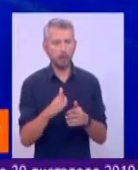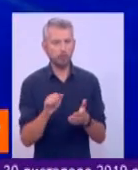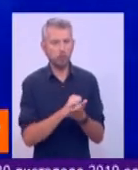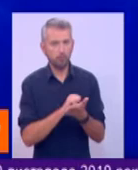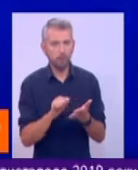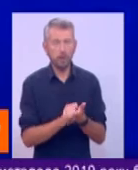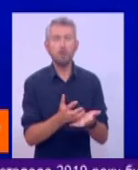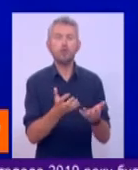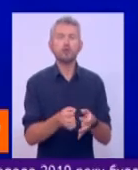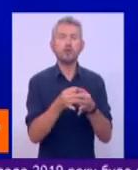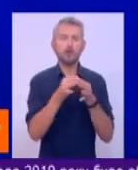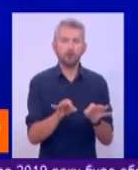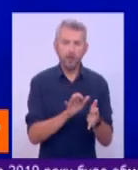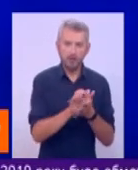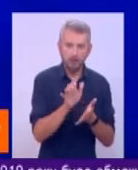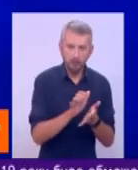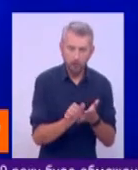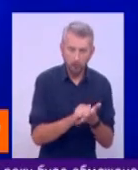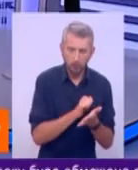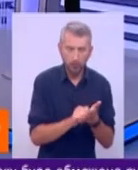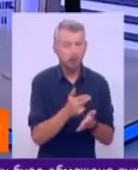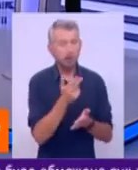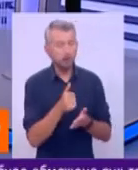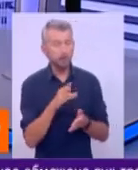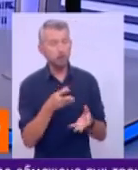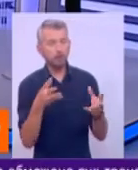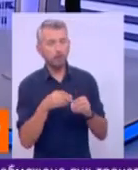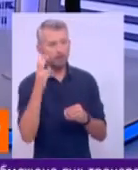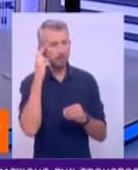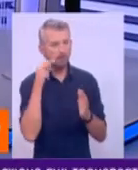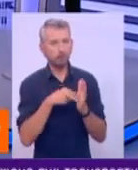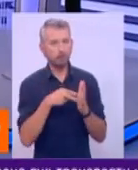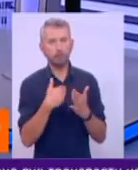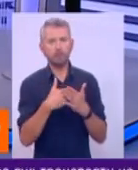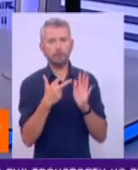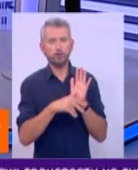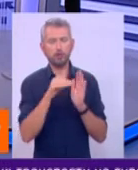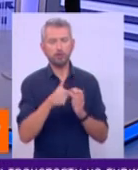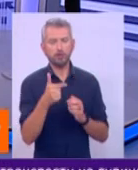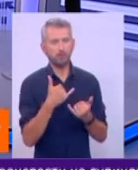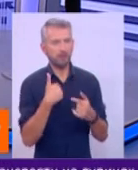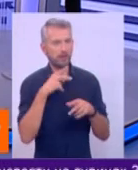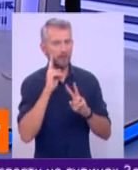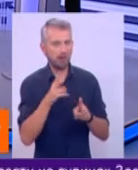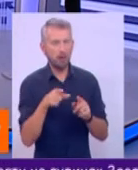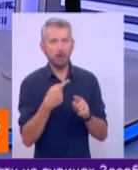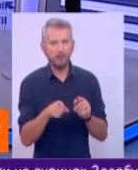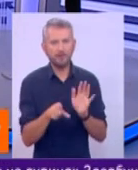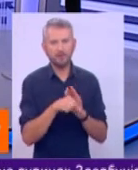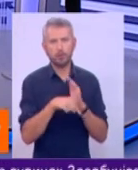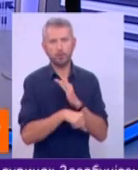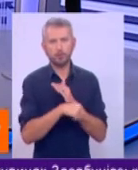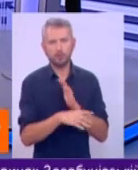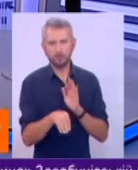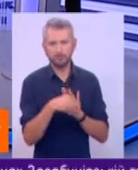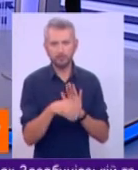Получить разрешение на задавлення спочатку документів. Все это вместе. В Києві це стоило порядка 80 тисяч гривень, зараз я не знаю, це коррупційна, к сожалению, составляющая, тому